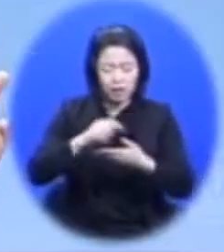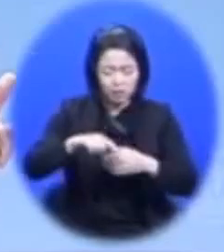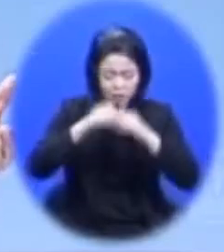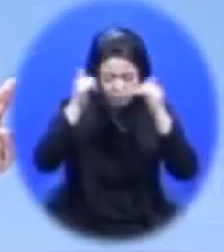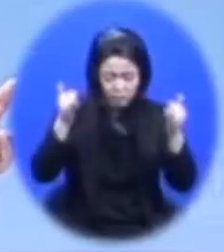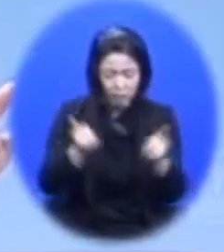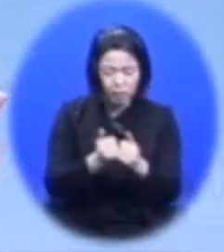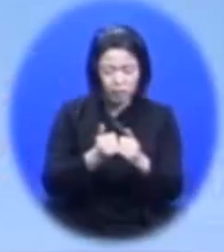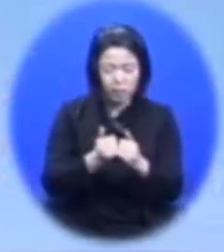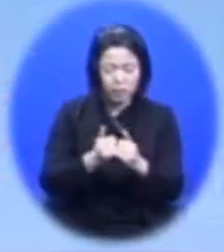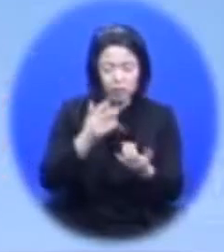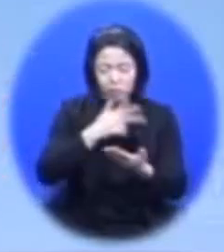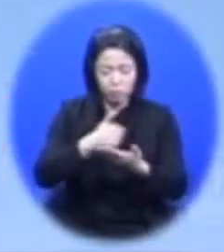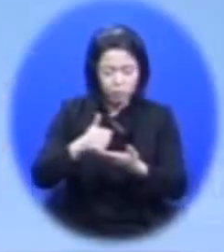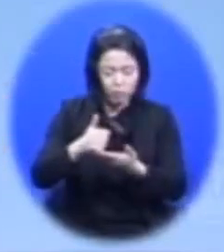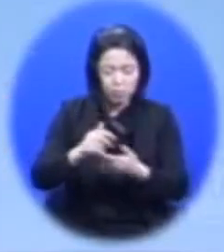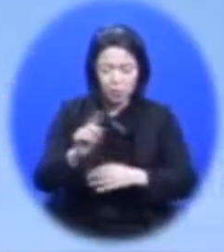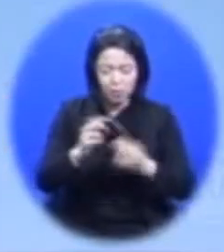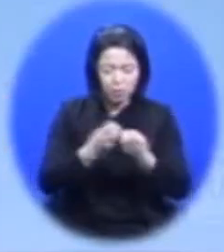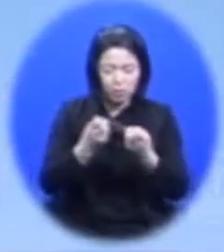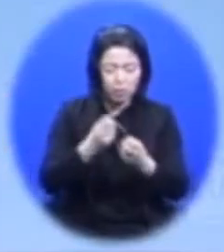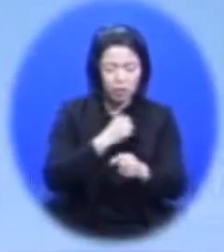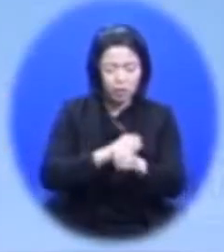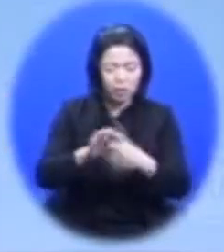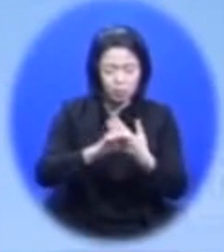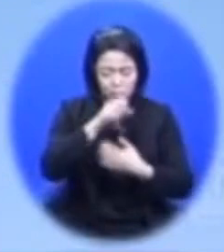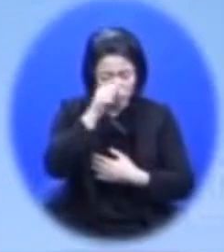사회를 주님 어떻게 하면 좋습니까?